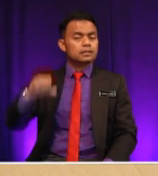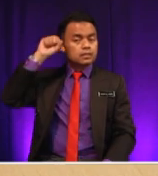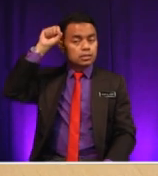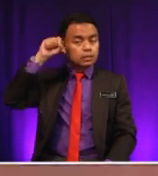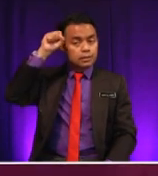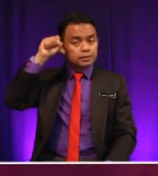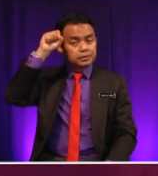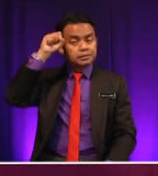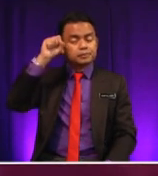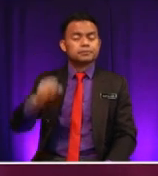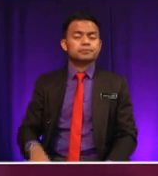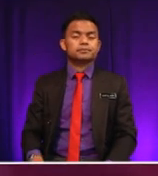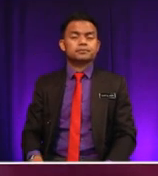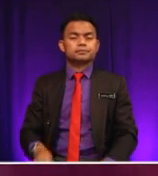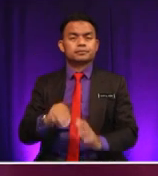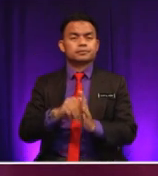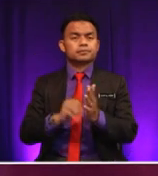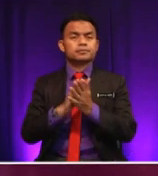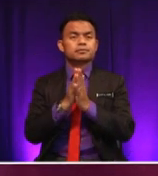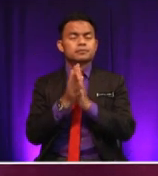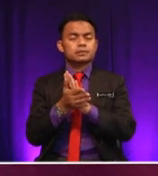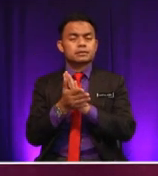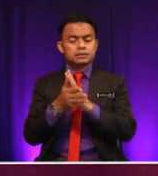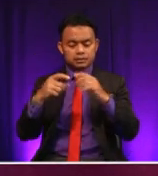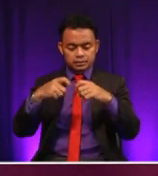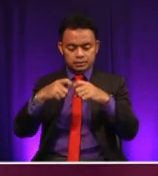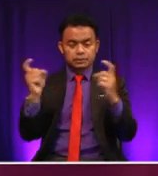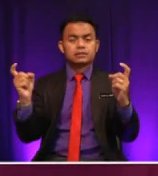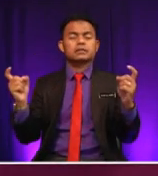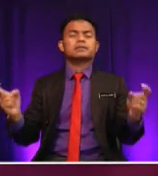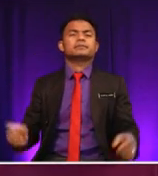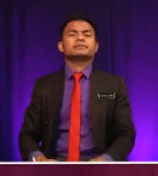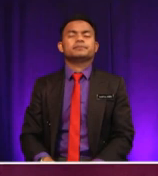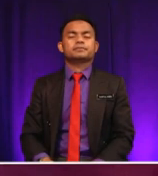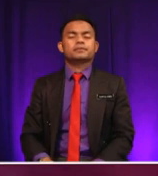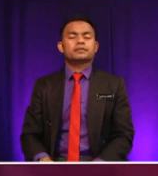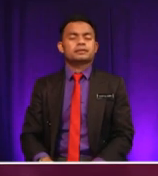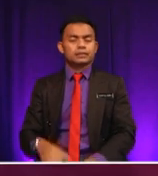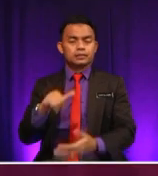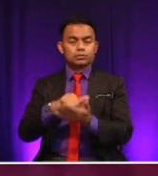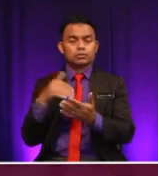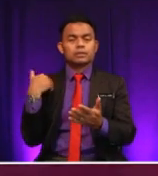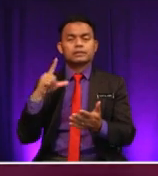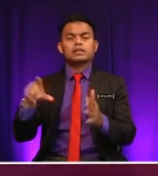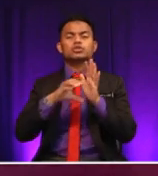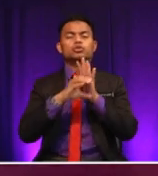saudara menjadi renggang Bagaimana